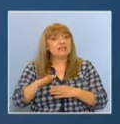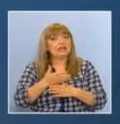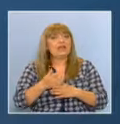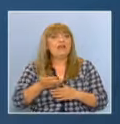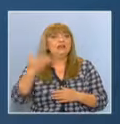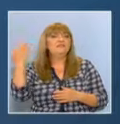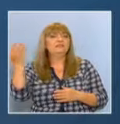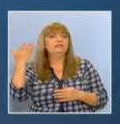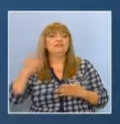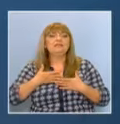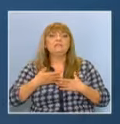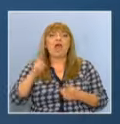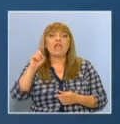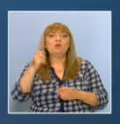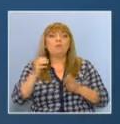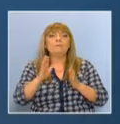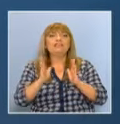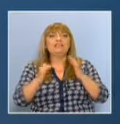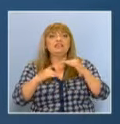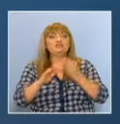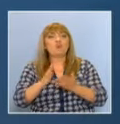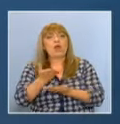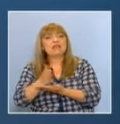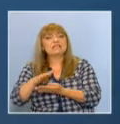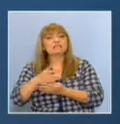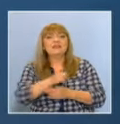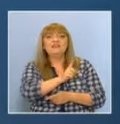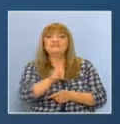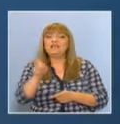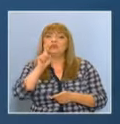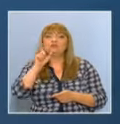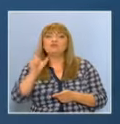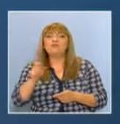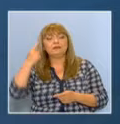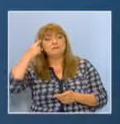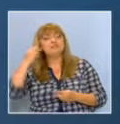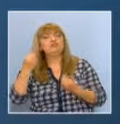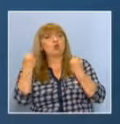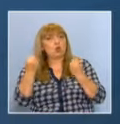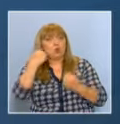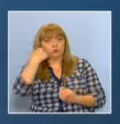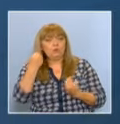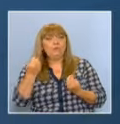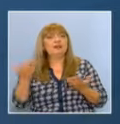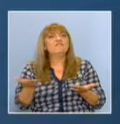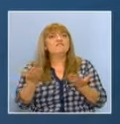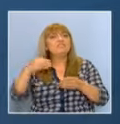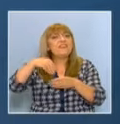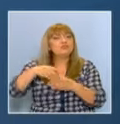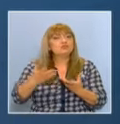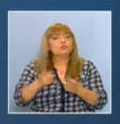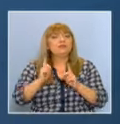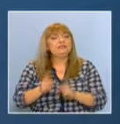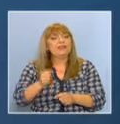го има това геометрично разпределение. Всеки човек се смята, че е добър в нещо и че той трябва да работи точно в този